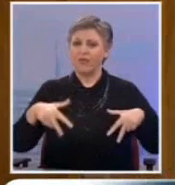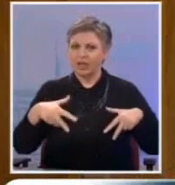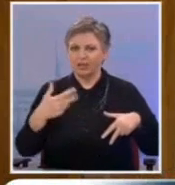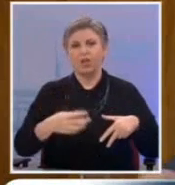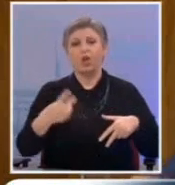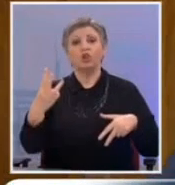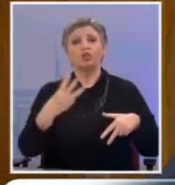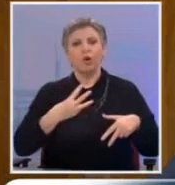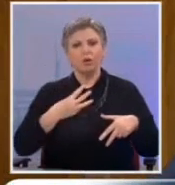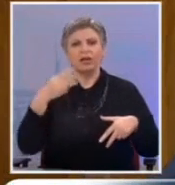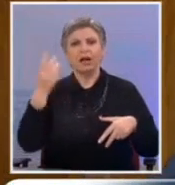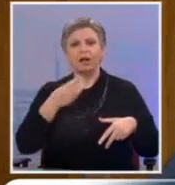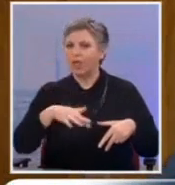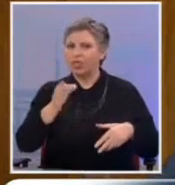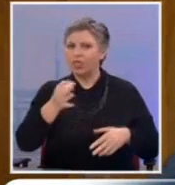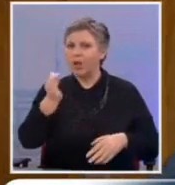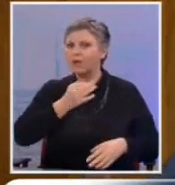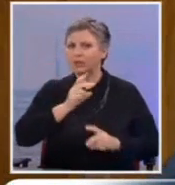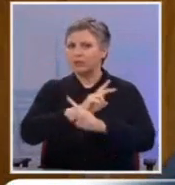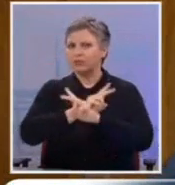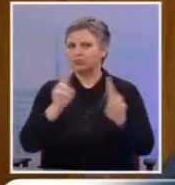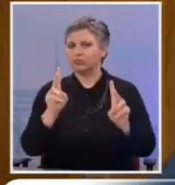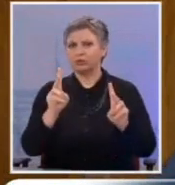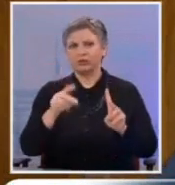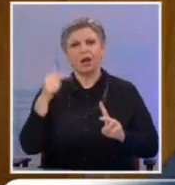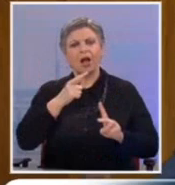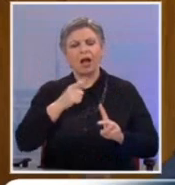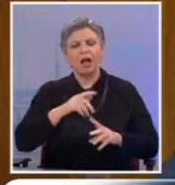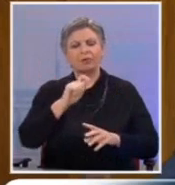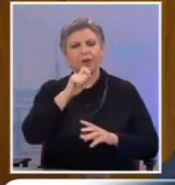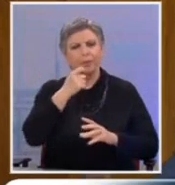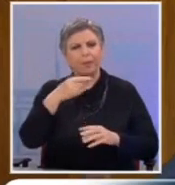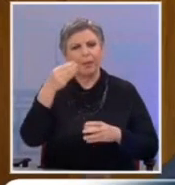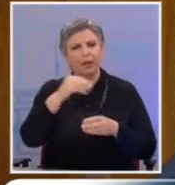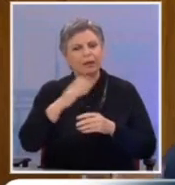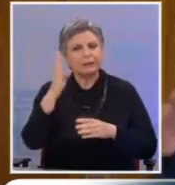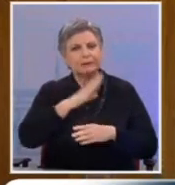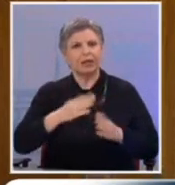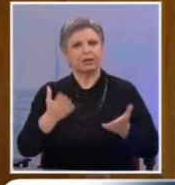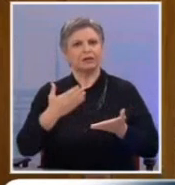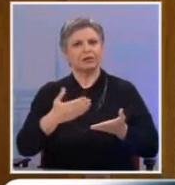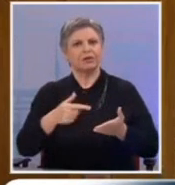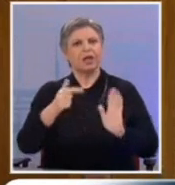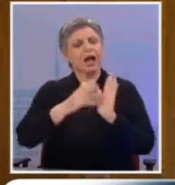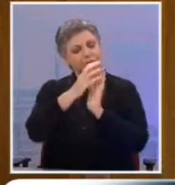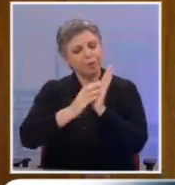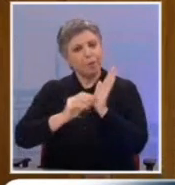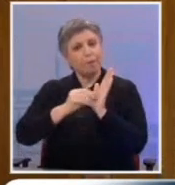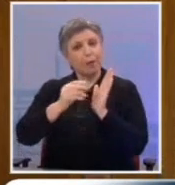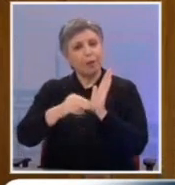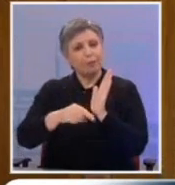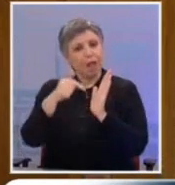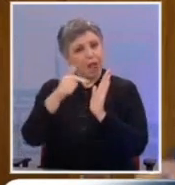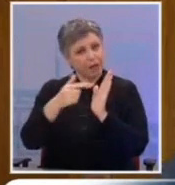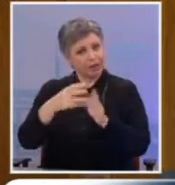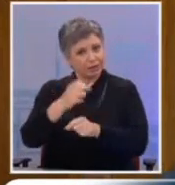και κυρίως μας κρύβουν μια ακόμα ικτρή αποτυχία των μνημονίων. Διότι αν τα μνημόνια είχαν επιτύχει τους στόχους, τους